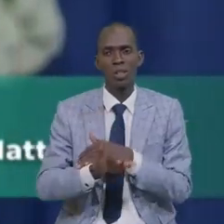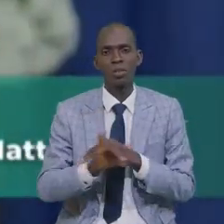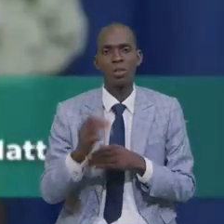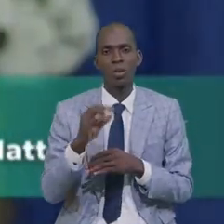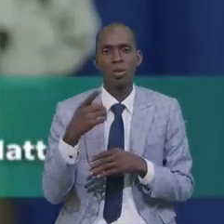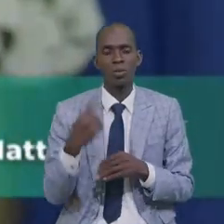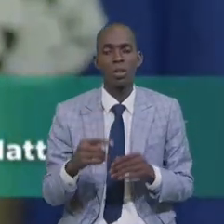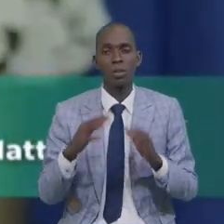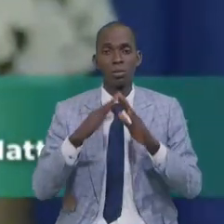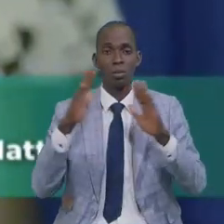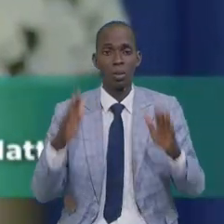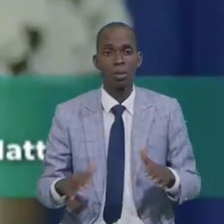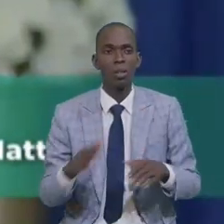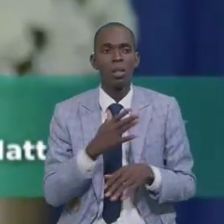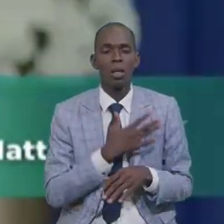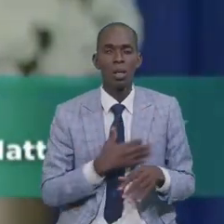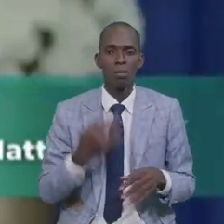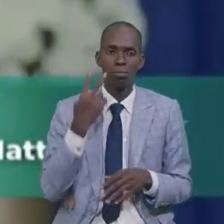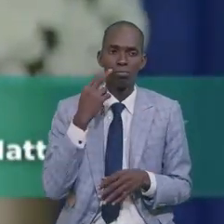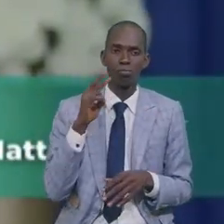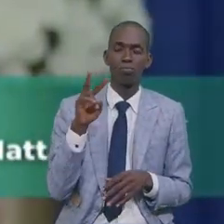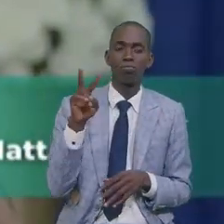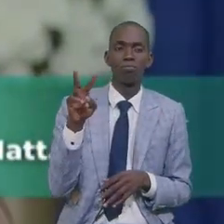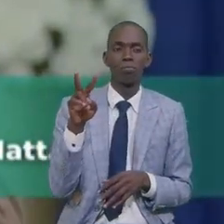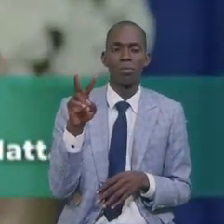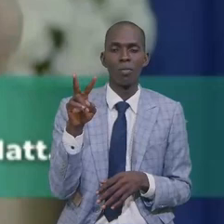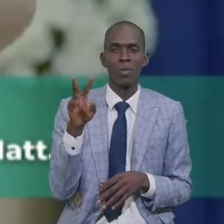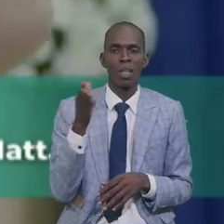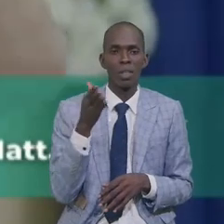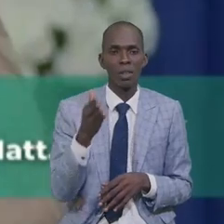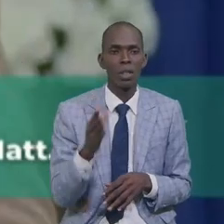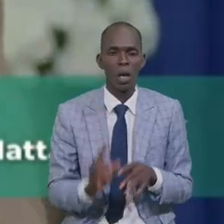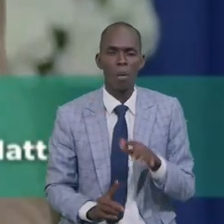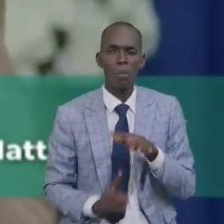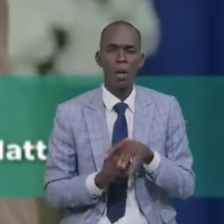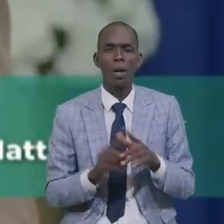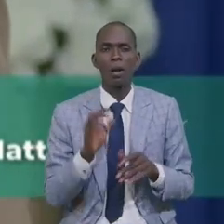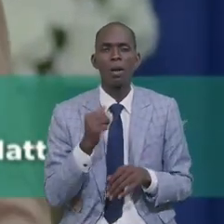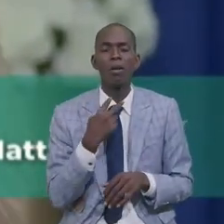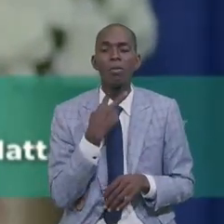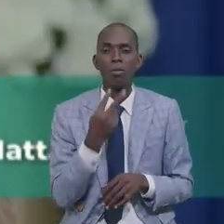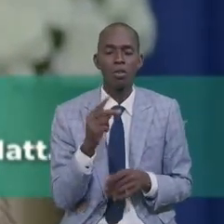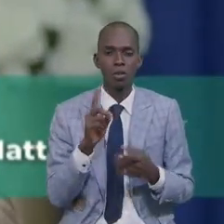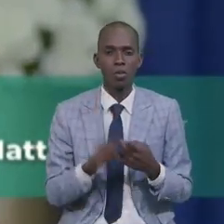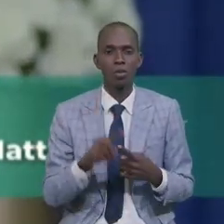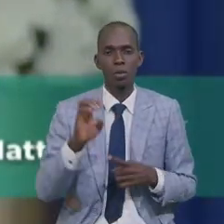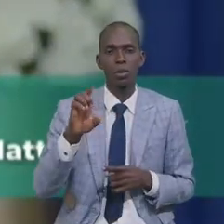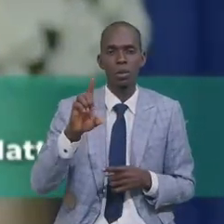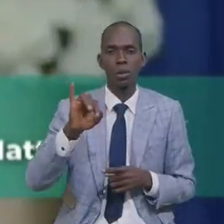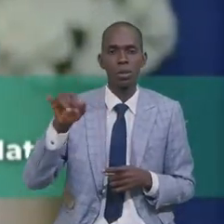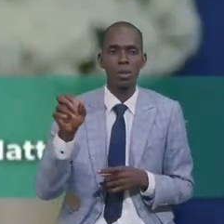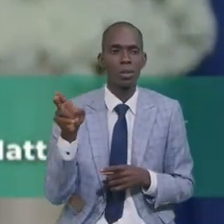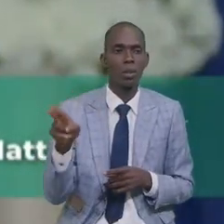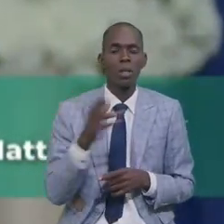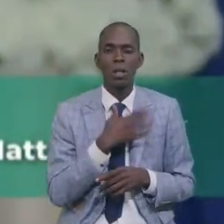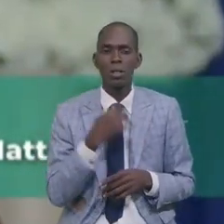caverne. Et voici, une voix lui fit entendre ces paroles. Que